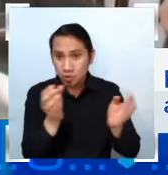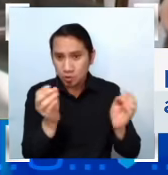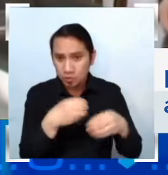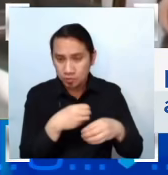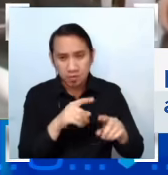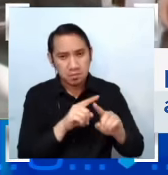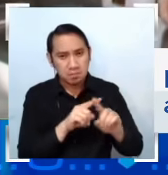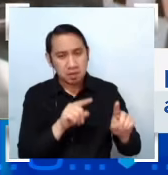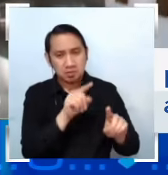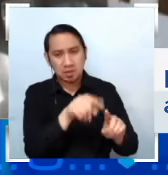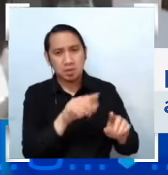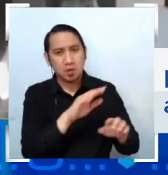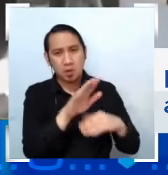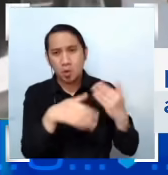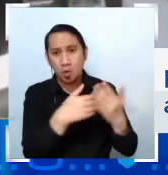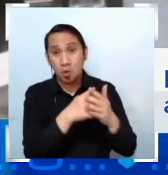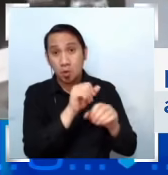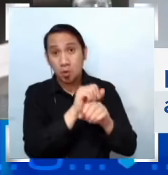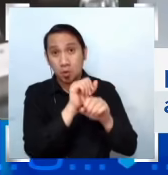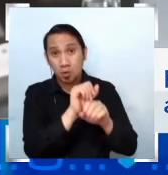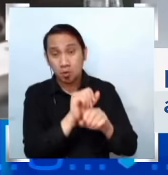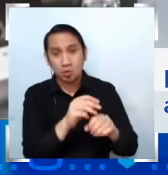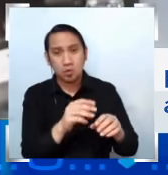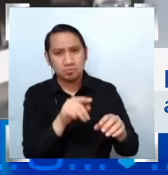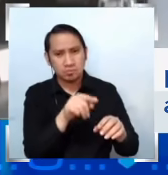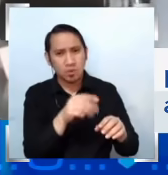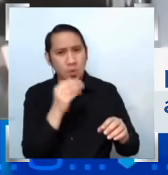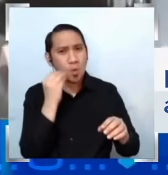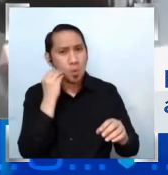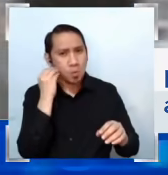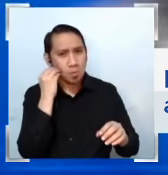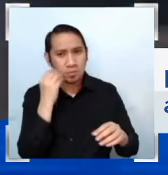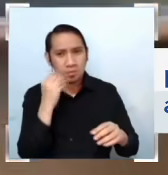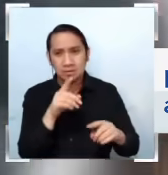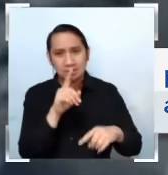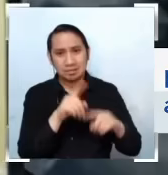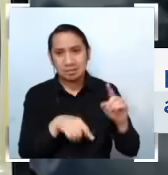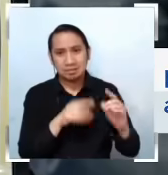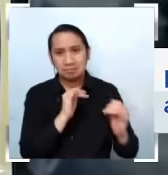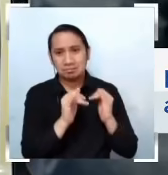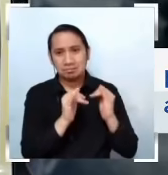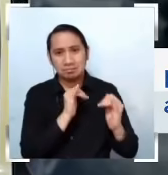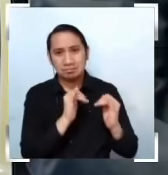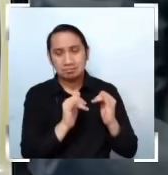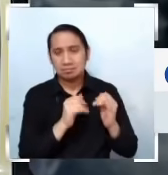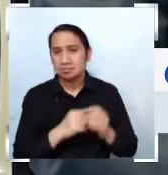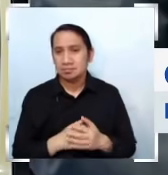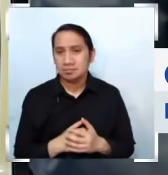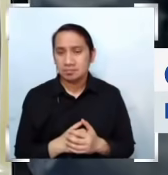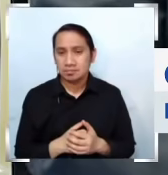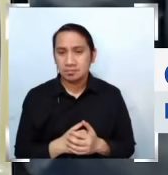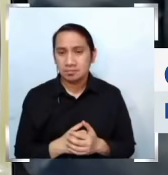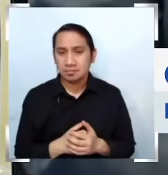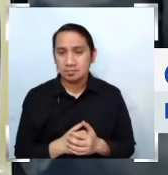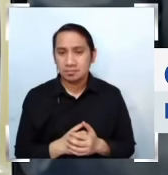daw lahat ng empleyado nito at hindi maaasikaso ang hiling naming interview. Si Gordon at chairman